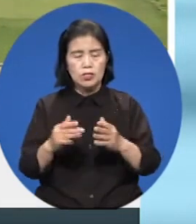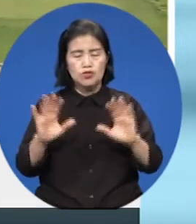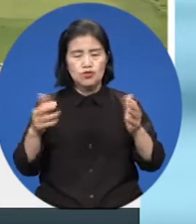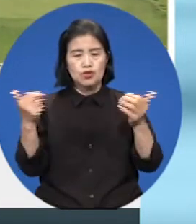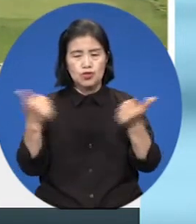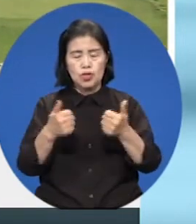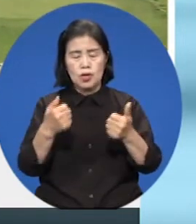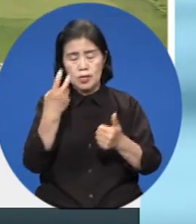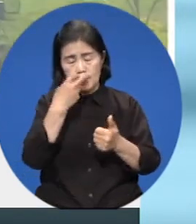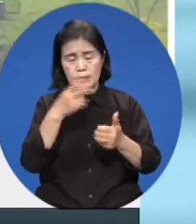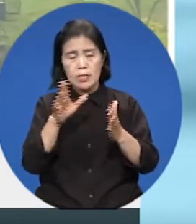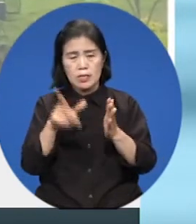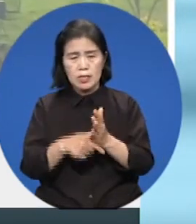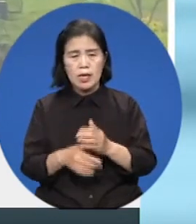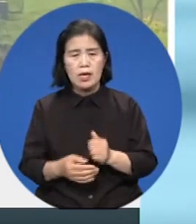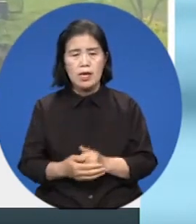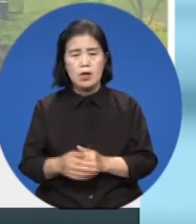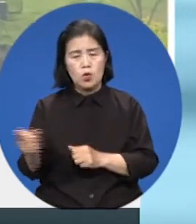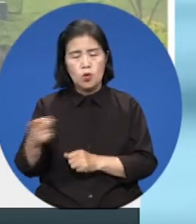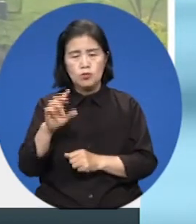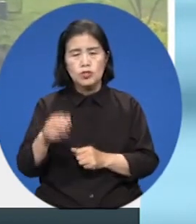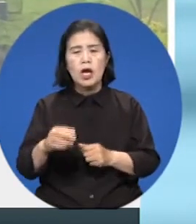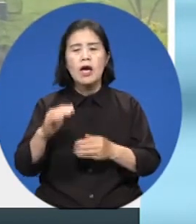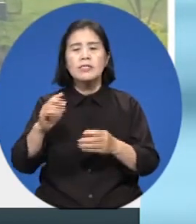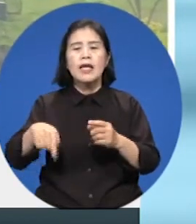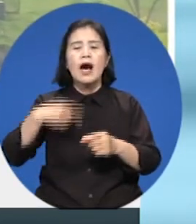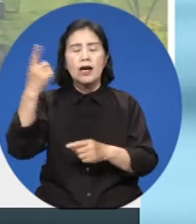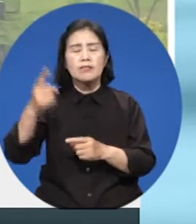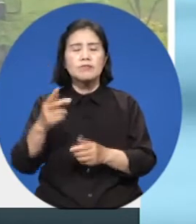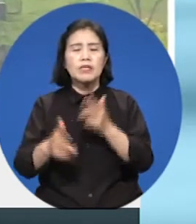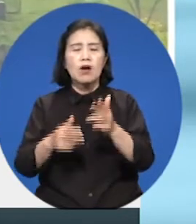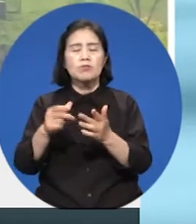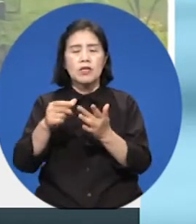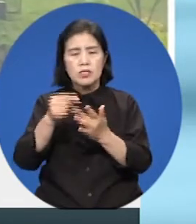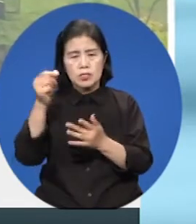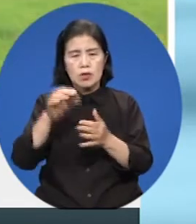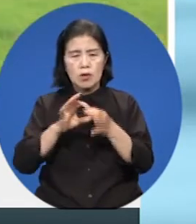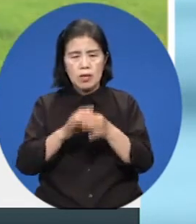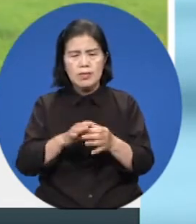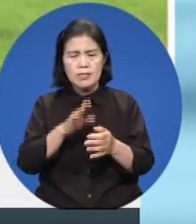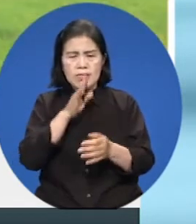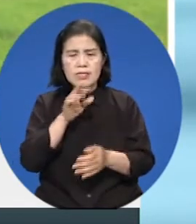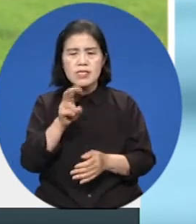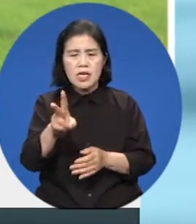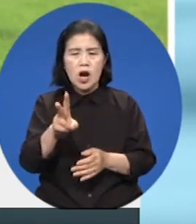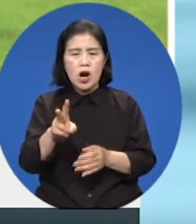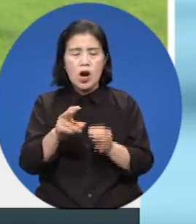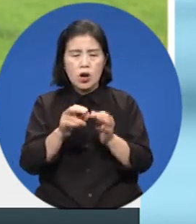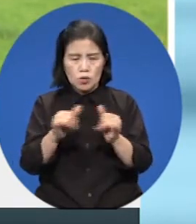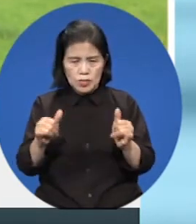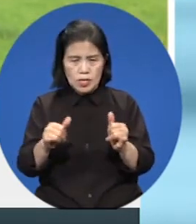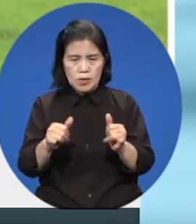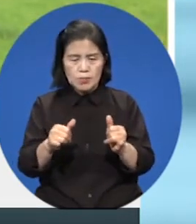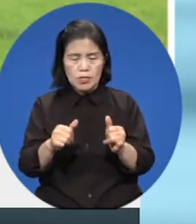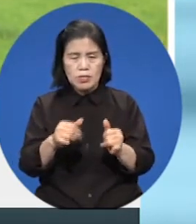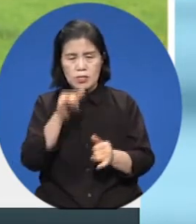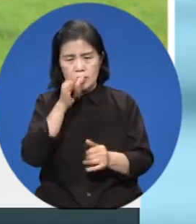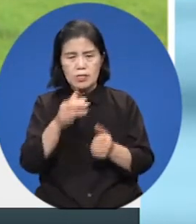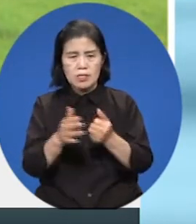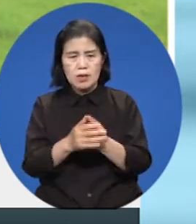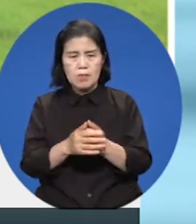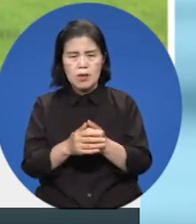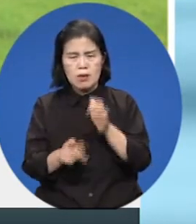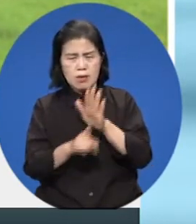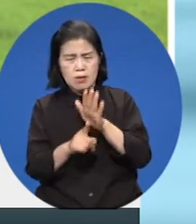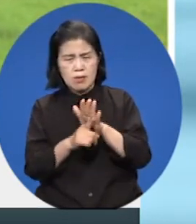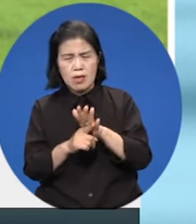국정감사에선 스카이72의 후속 사업자 선정과 관련해서 친여권 인사들이 대거 포진해 있어가지고 입찰